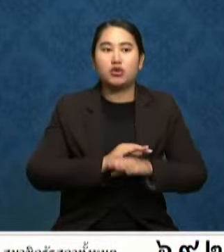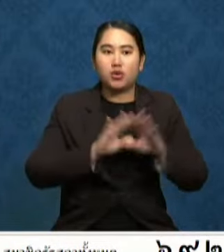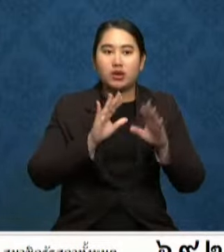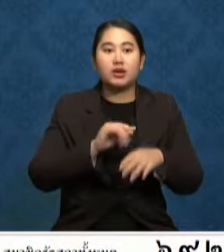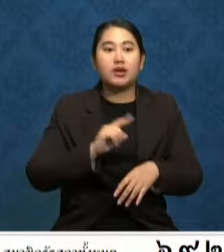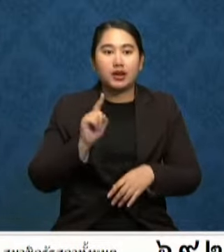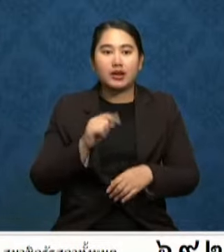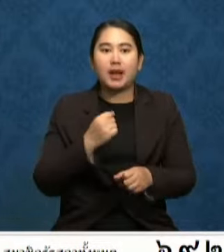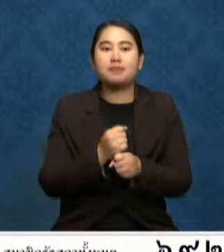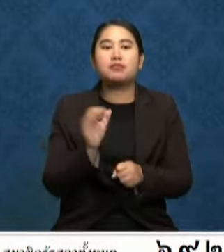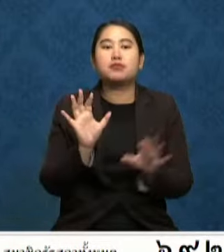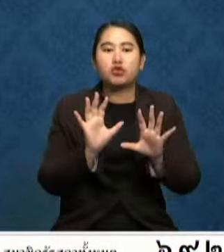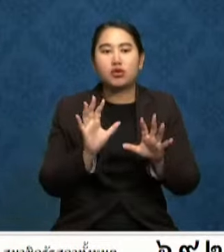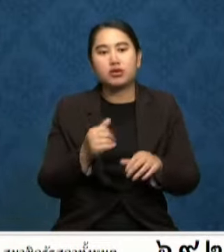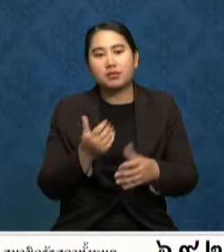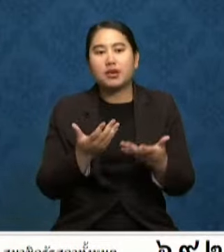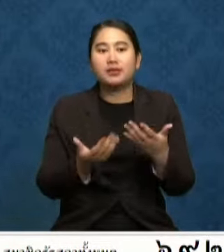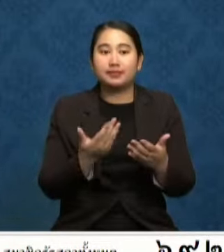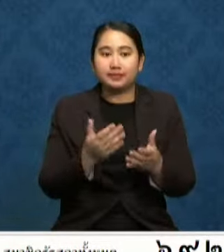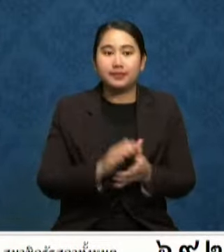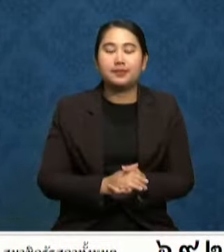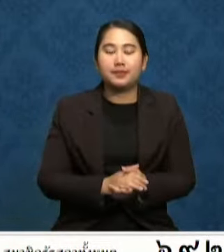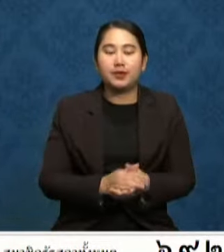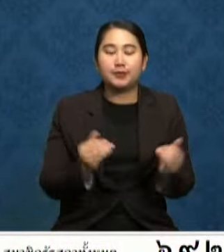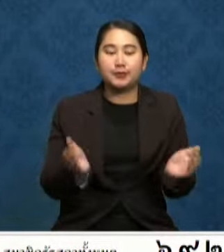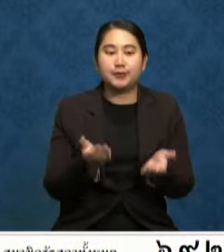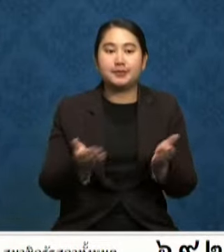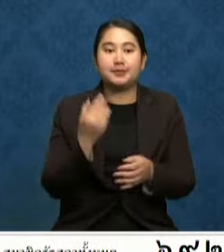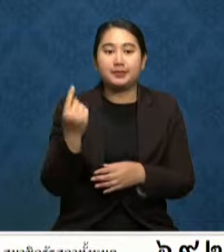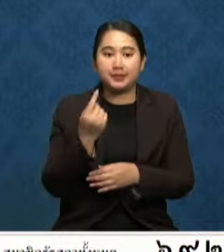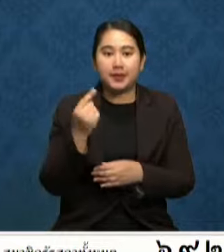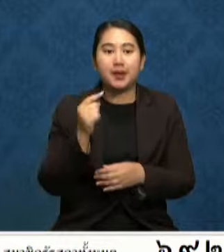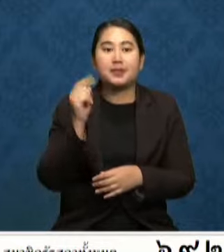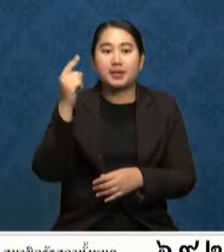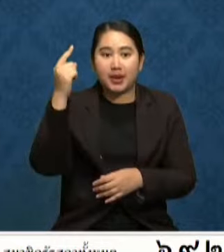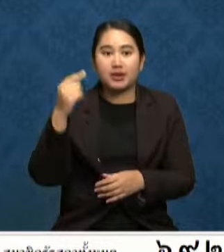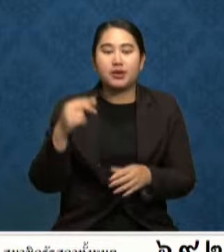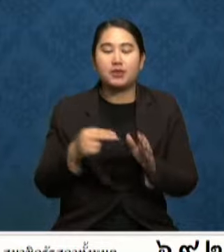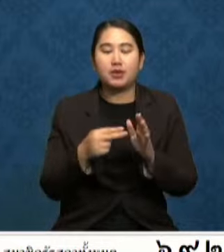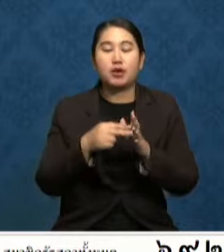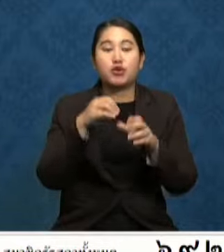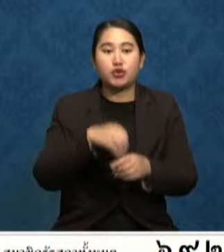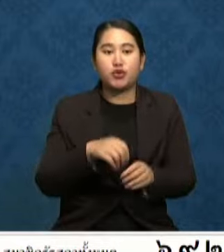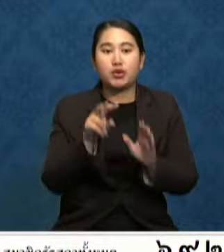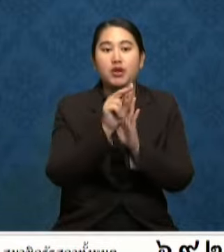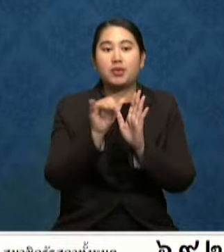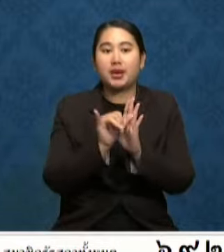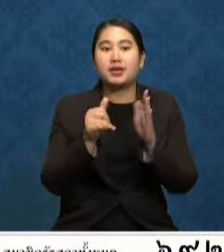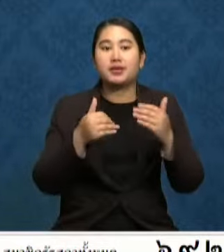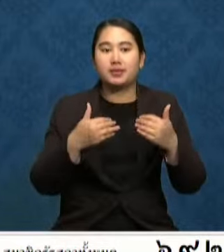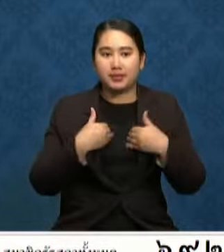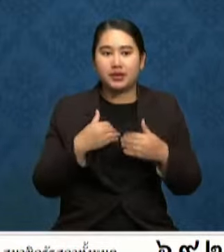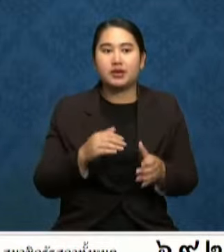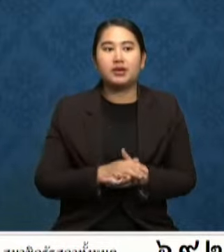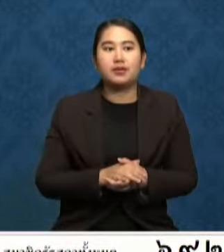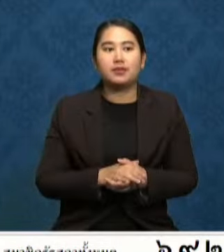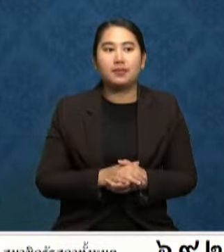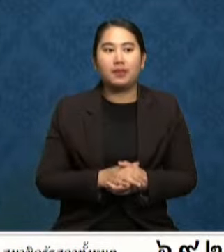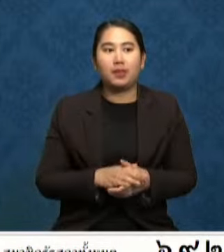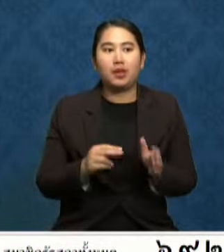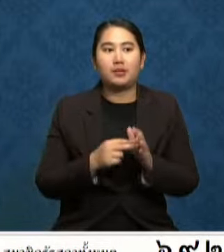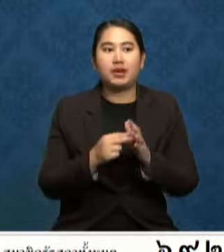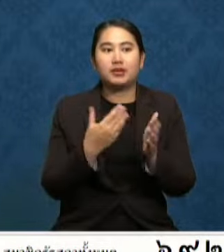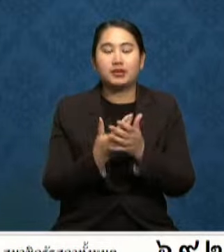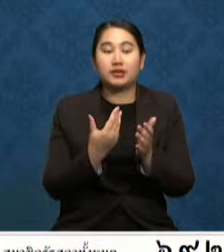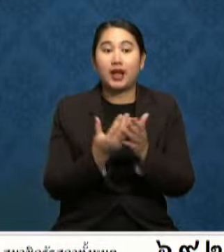ต้องทำ ก็ไมต้ทำสรเสิมการต้เที่ยวนวใหม่ก็จะมีไ้ในนโบายเหล่านี้คือเรื่องกสราง